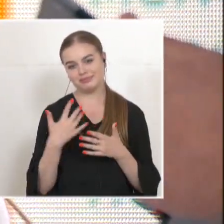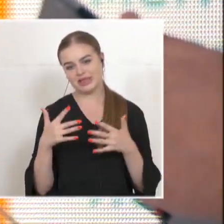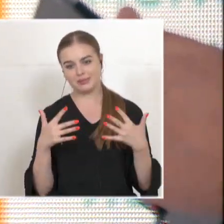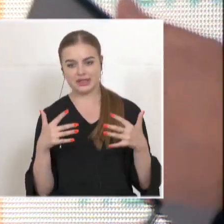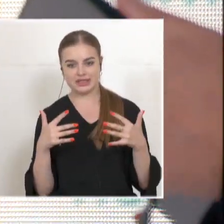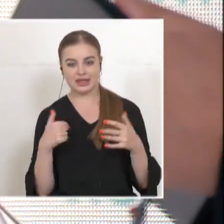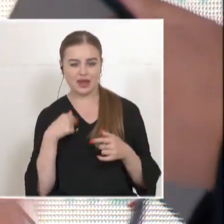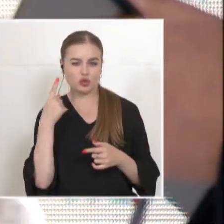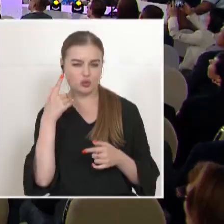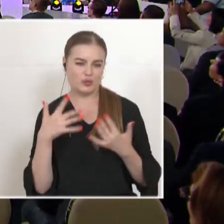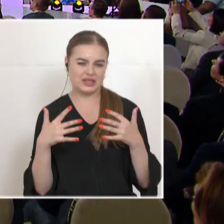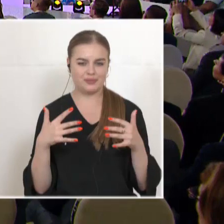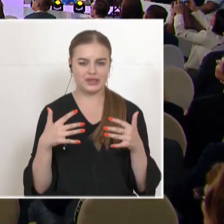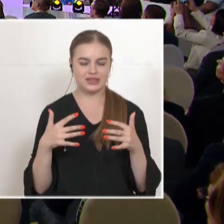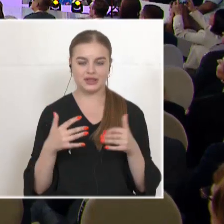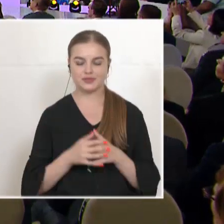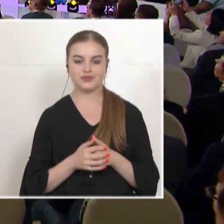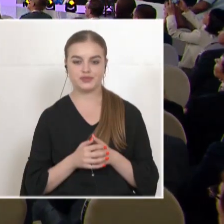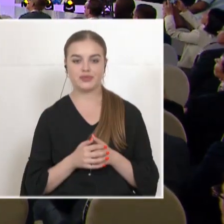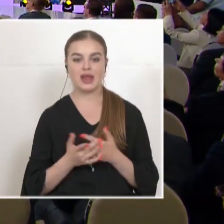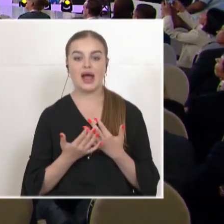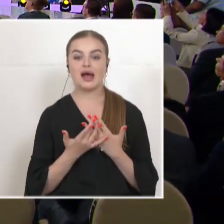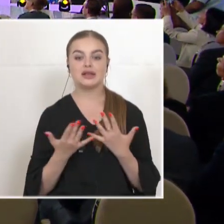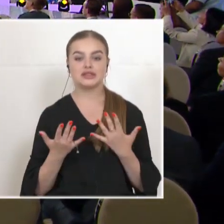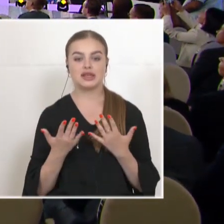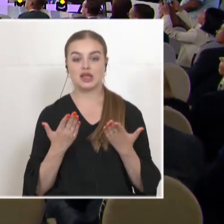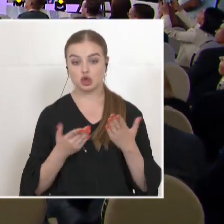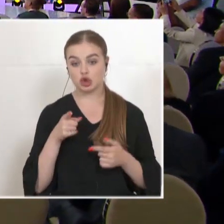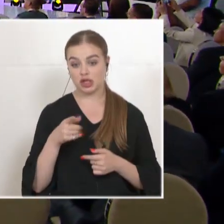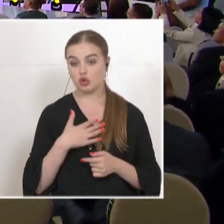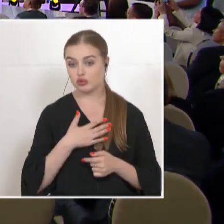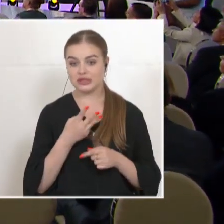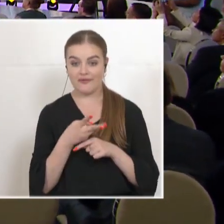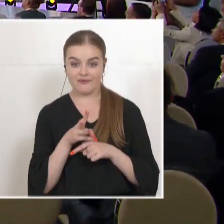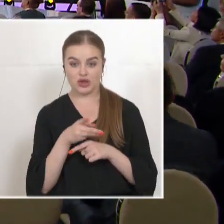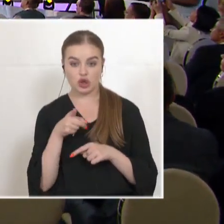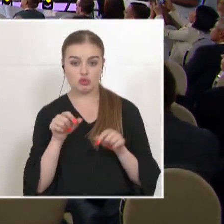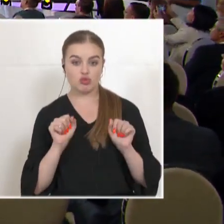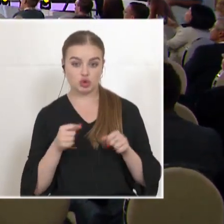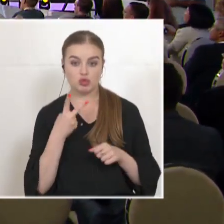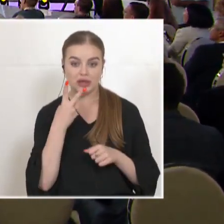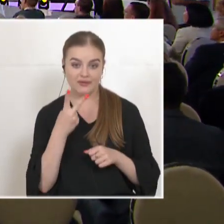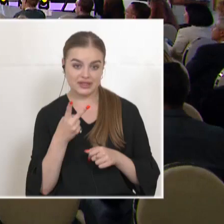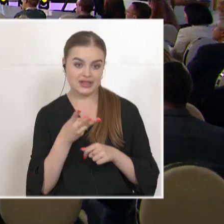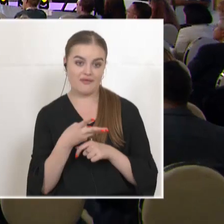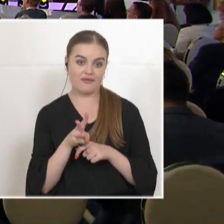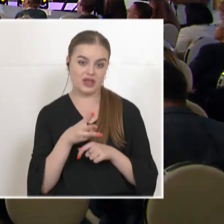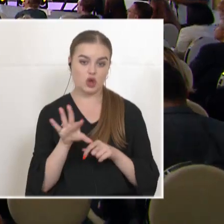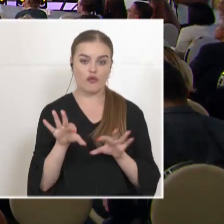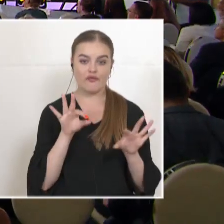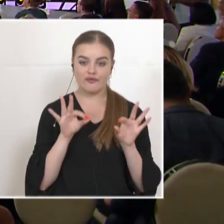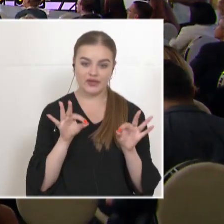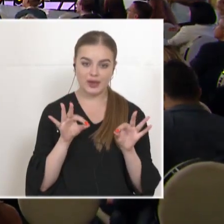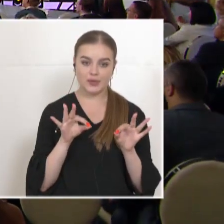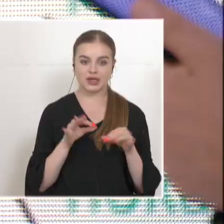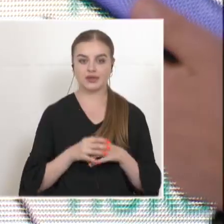Я думаю, 50 на 50. Оскільки, якщо ти любиш відео, ти можеш подивитися відео, вибрати там.